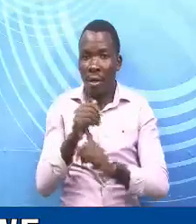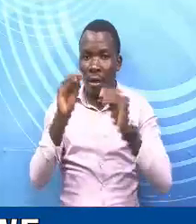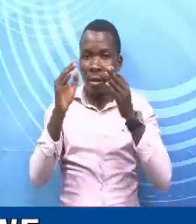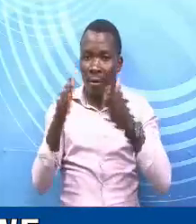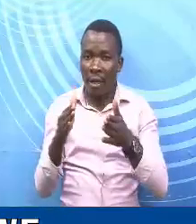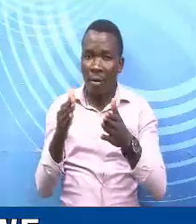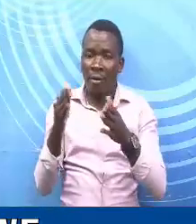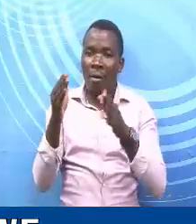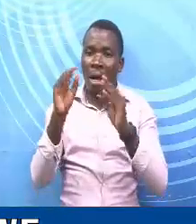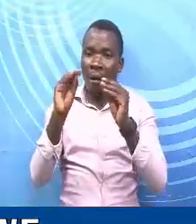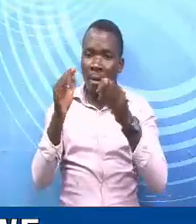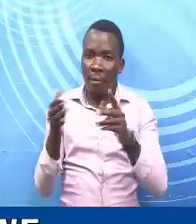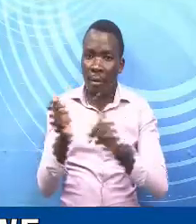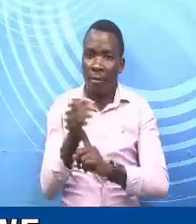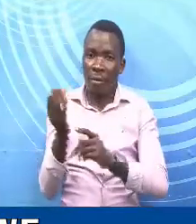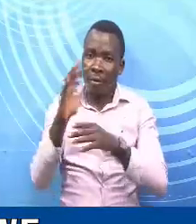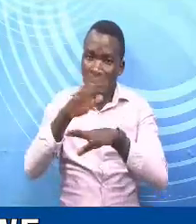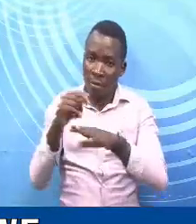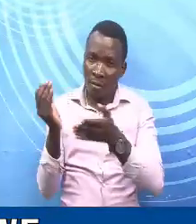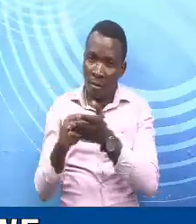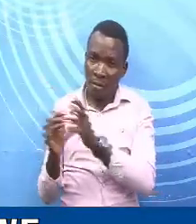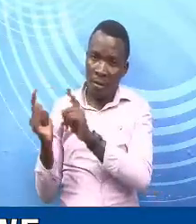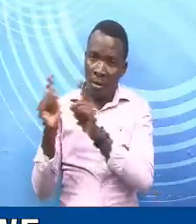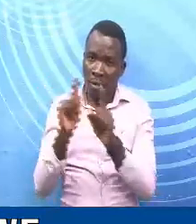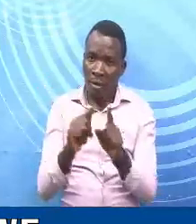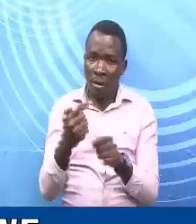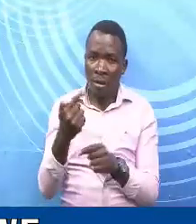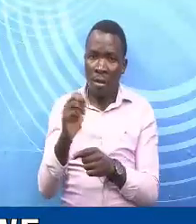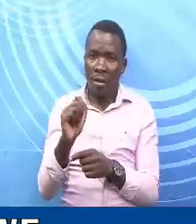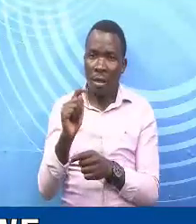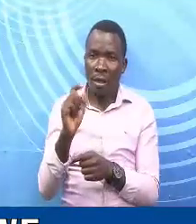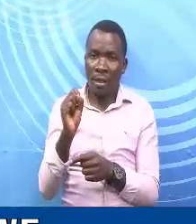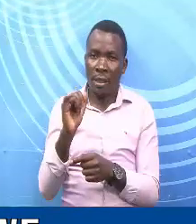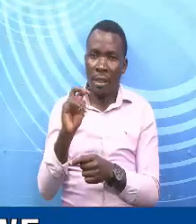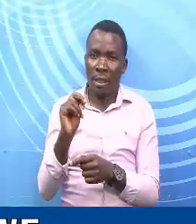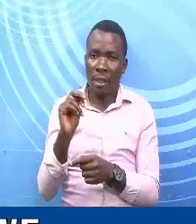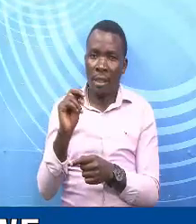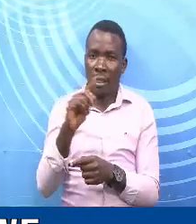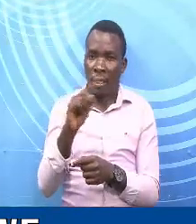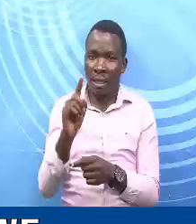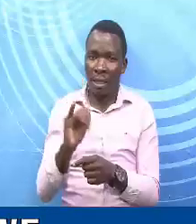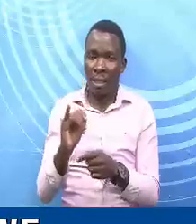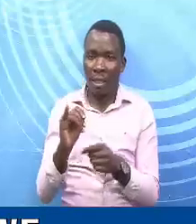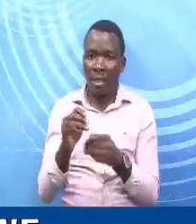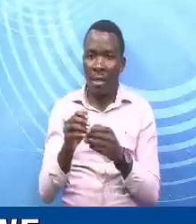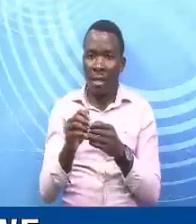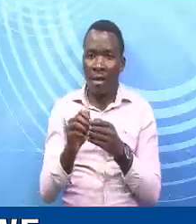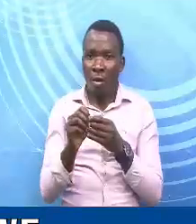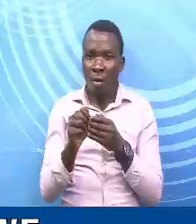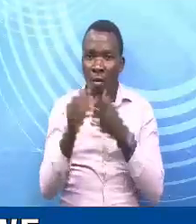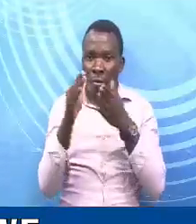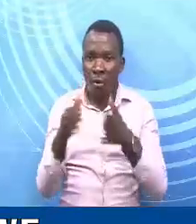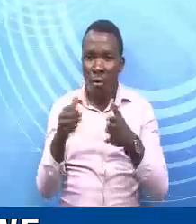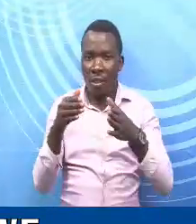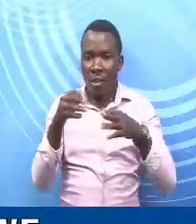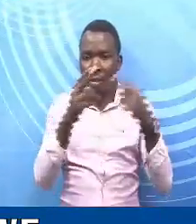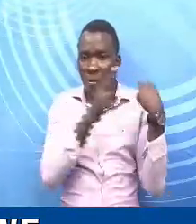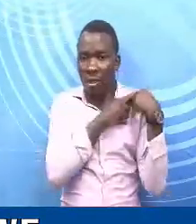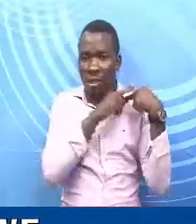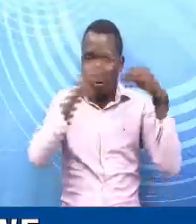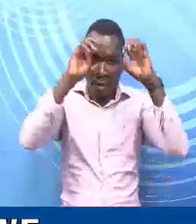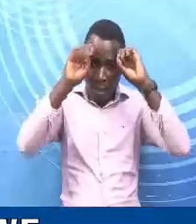kwigira ahangaha. Gatsinzi Johnson, umuyobozi ushinzwe uburezi mu karere ka Gasabo, yabwiye BTN TV ko kubura kw'abarimu